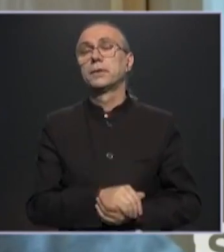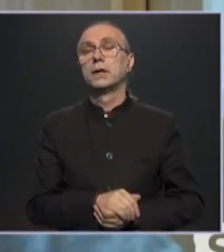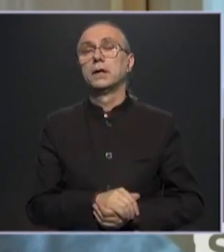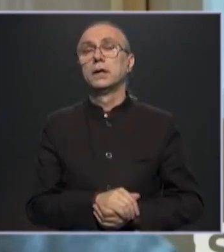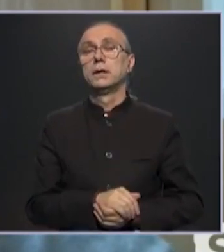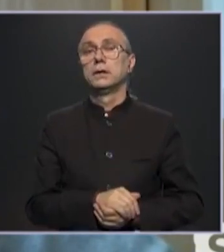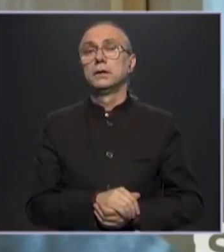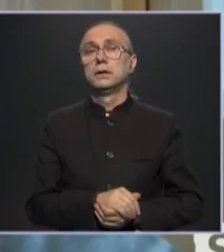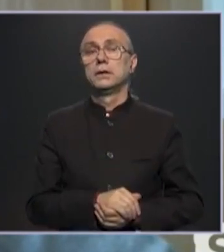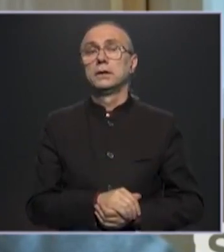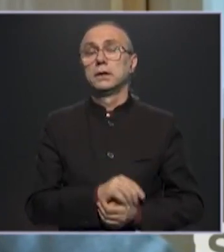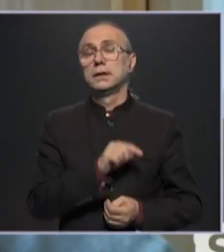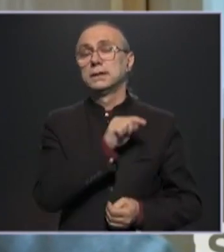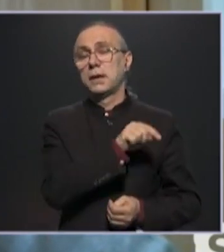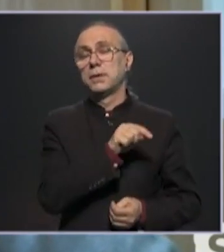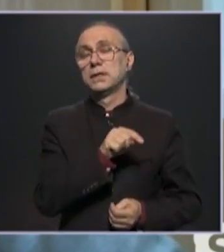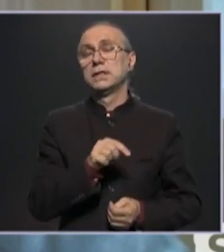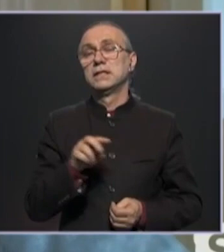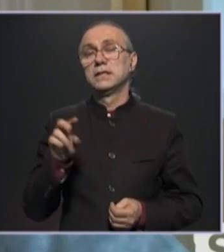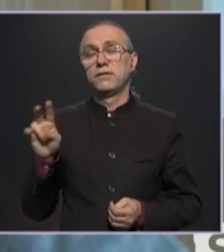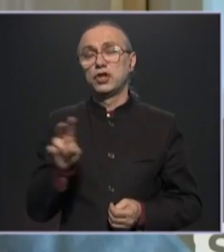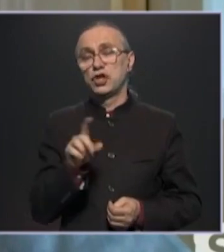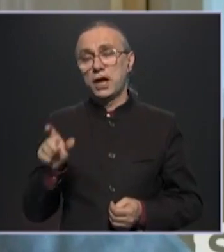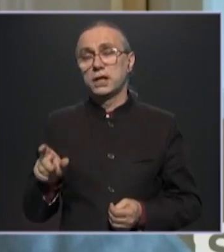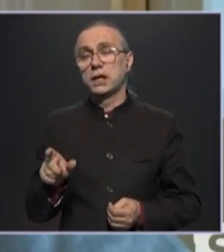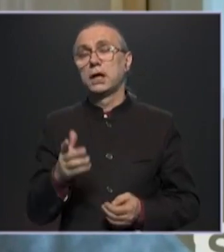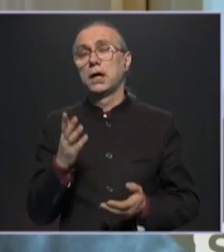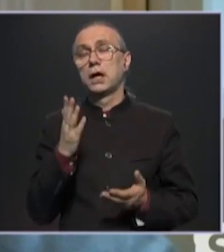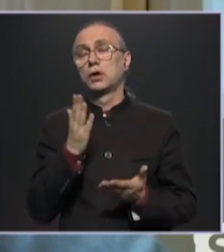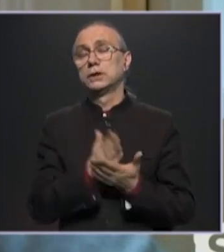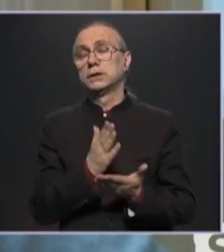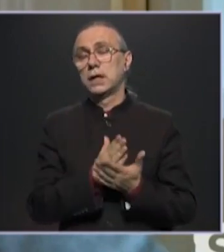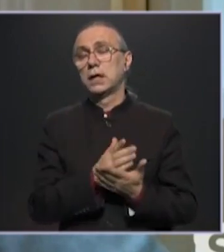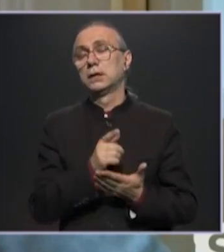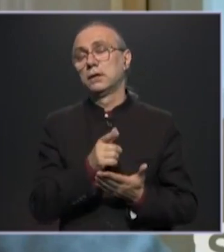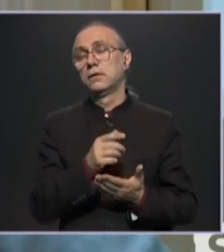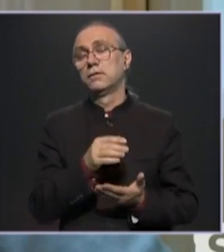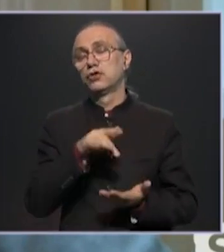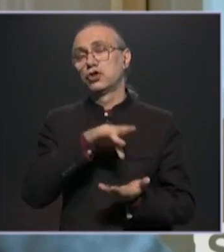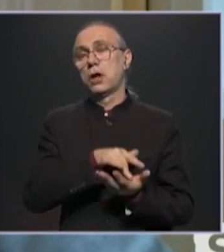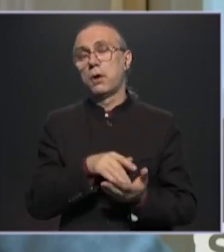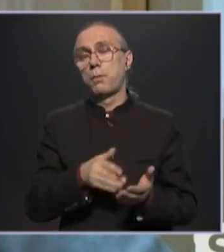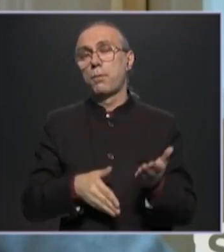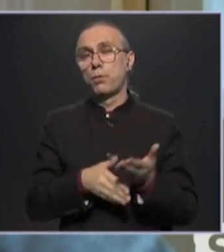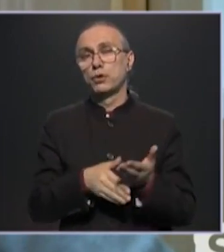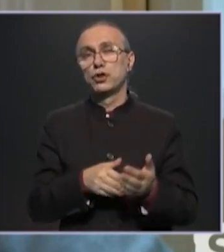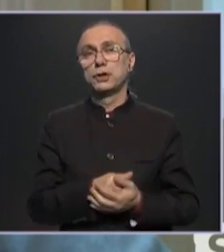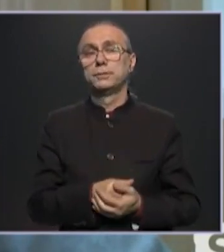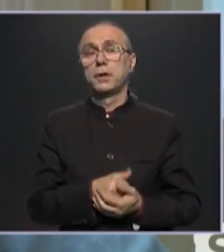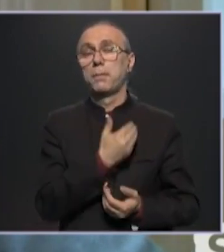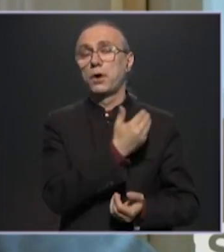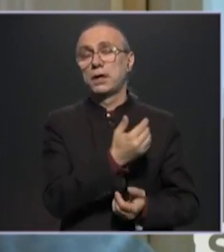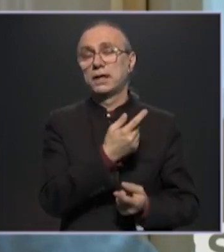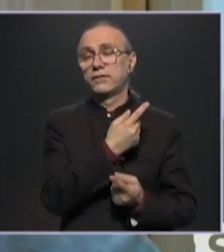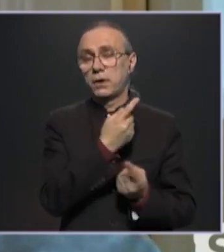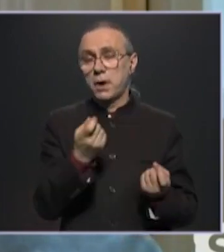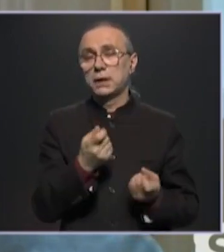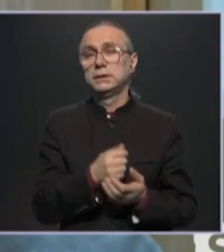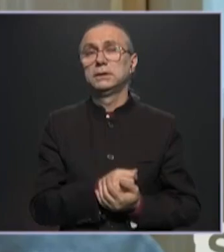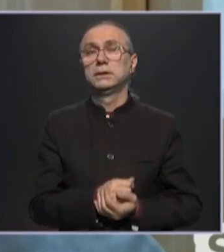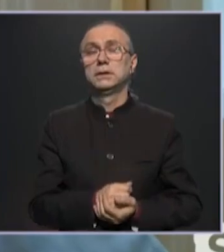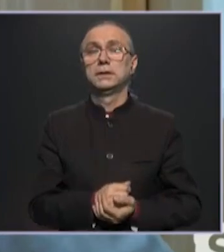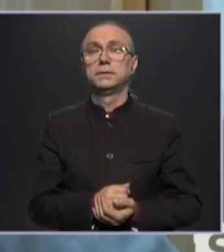епархии, с теми священниками, которые состоят в штабах помощи. И по их информации, этих